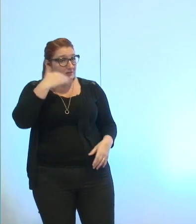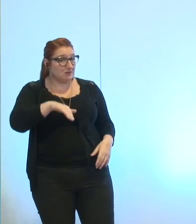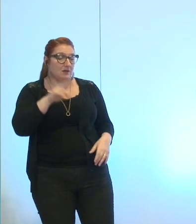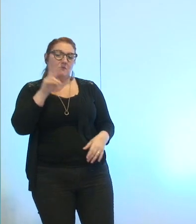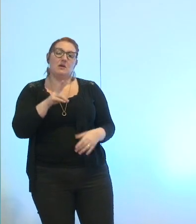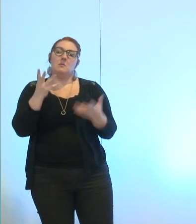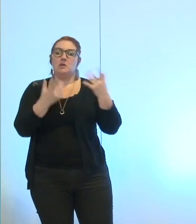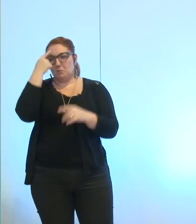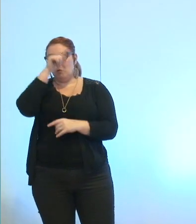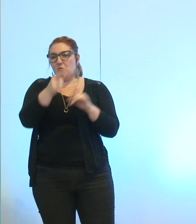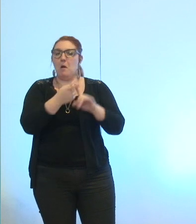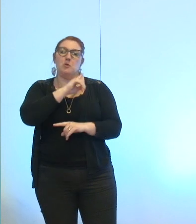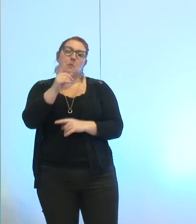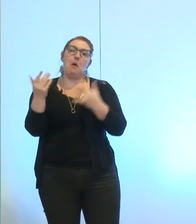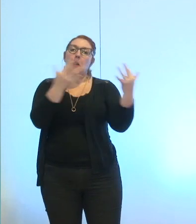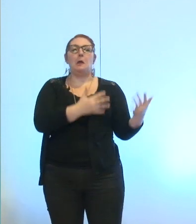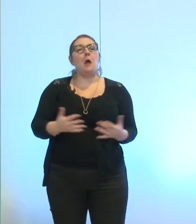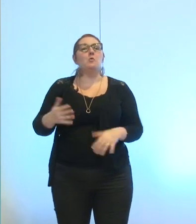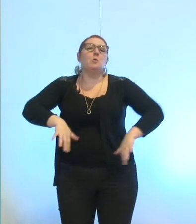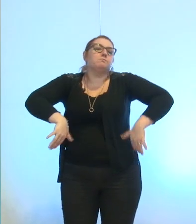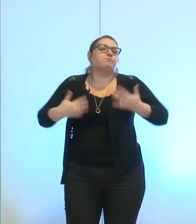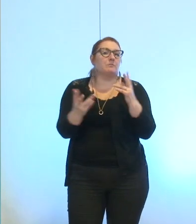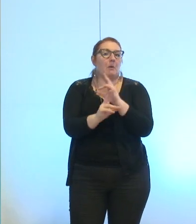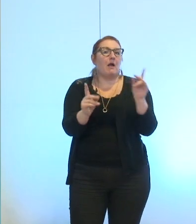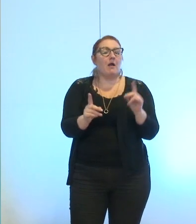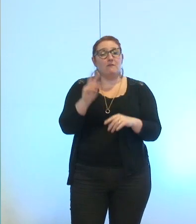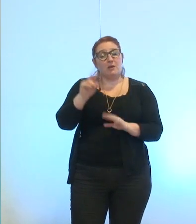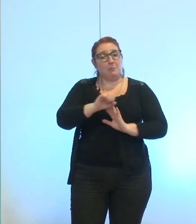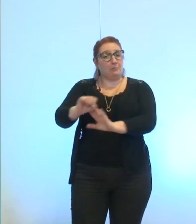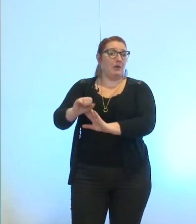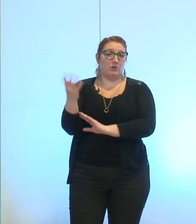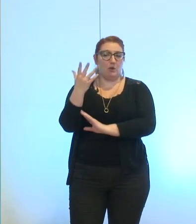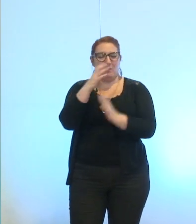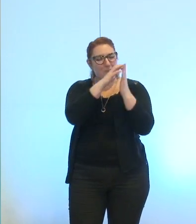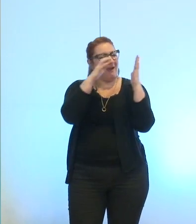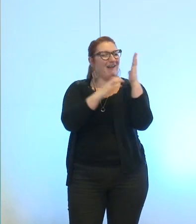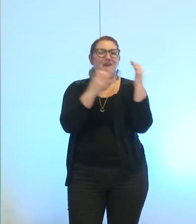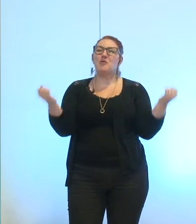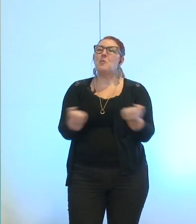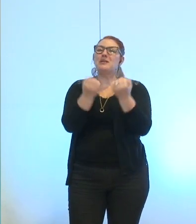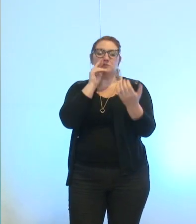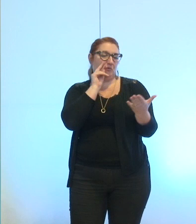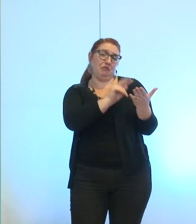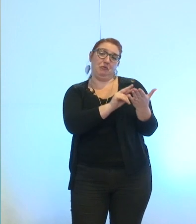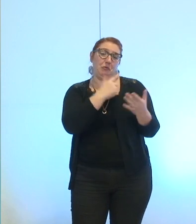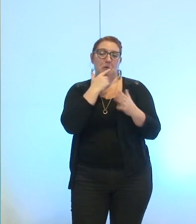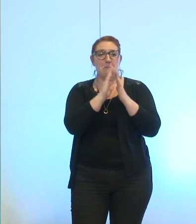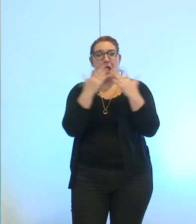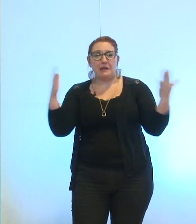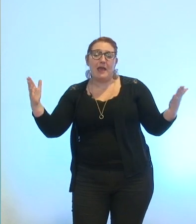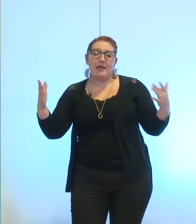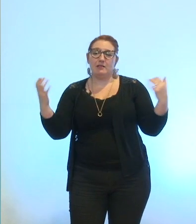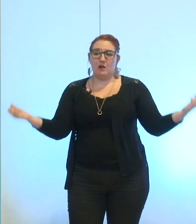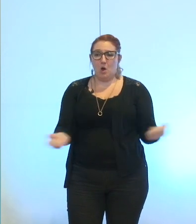pas important pour vous votre priorité on la lit bien dans le paragraphe communication des plaquettes une campagne